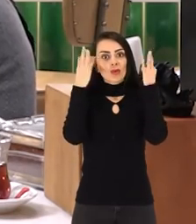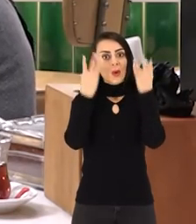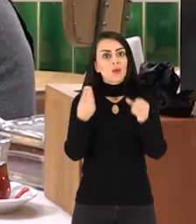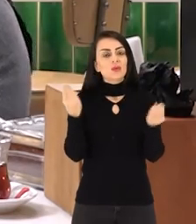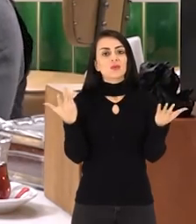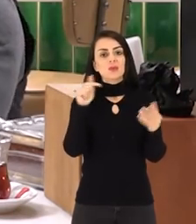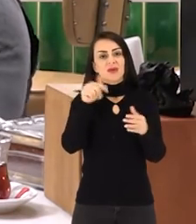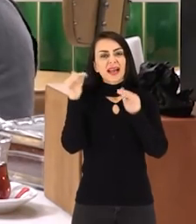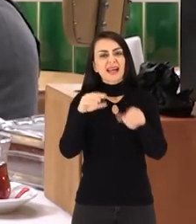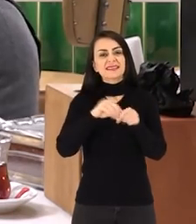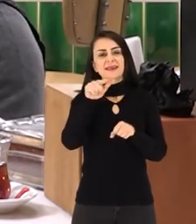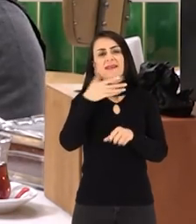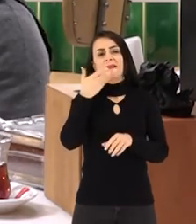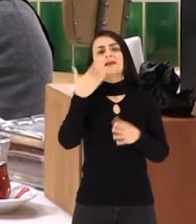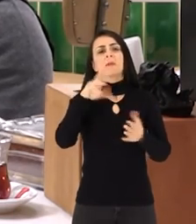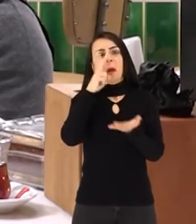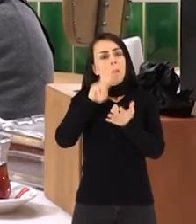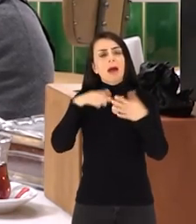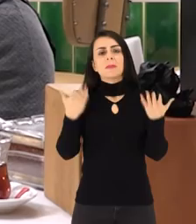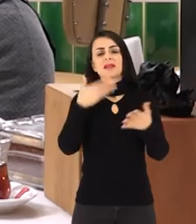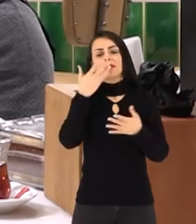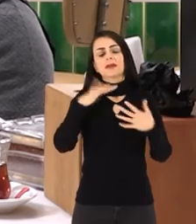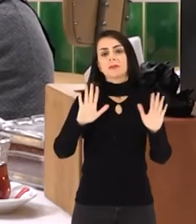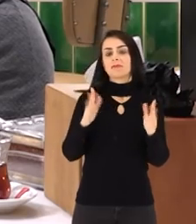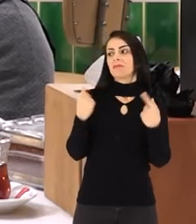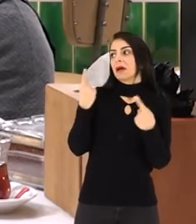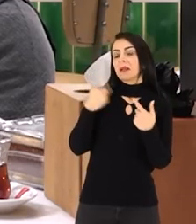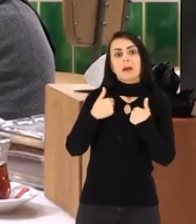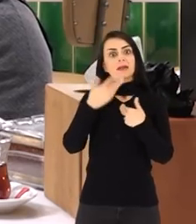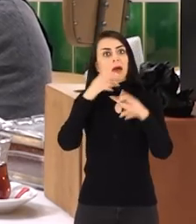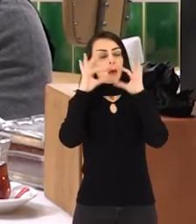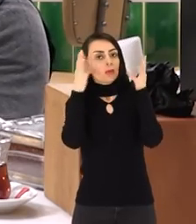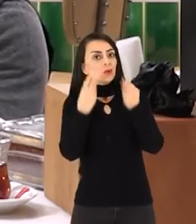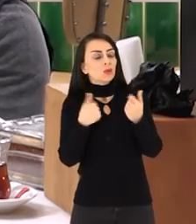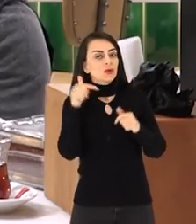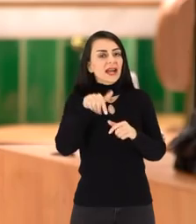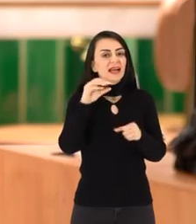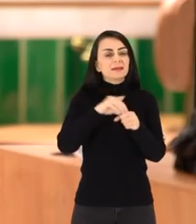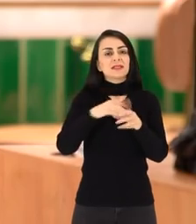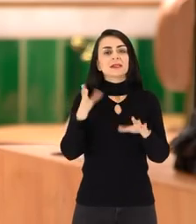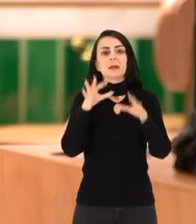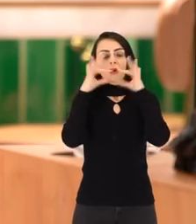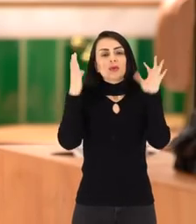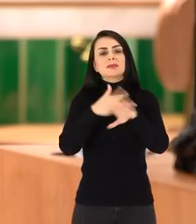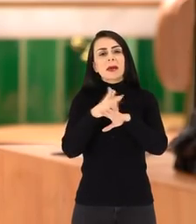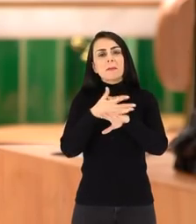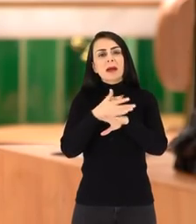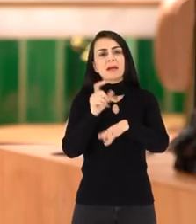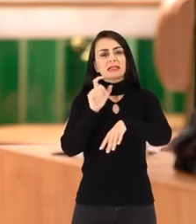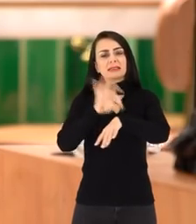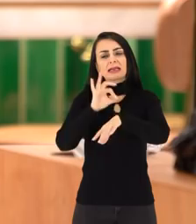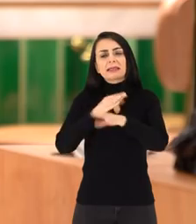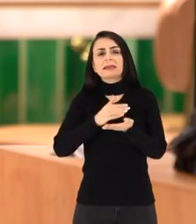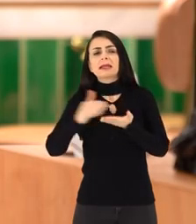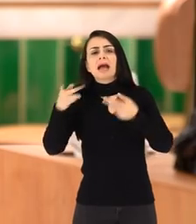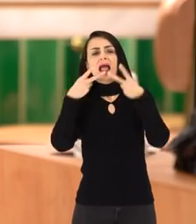burada olduğun için. Sana anlatamam, yemin ediyorum. Vallahi ben de mutluyum yani, biliyorsun. Yani ne, mutluluğumun nedenini ilerleyen dakikalarda açıklayacağım